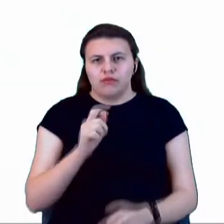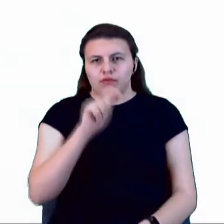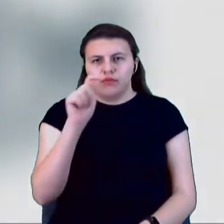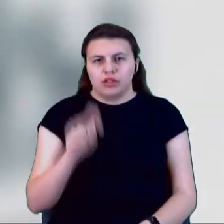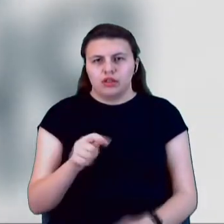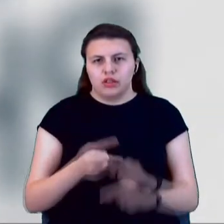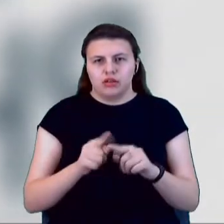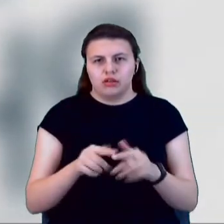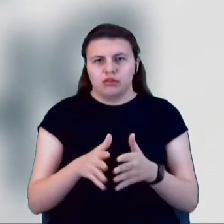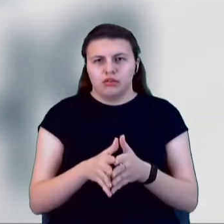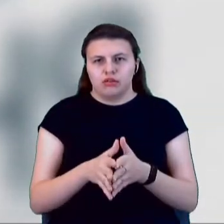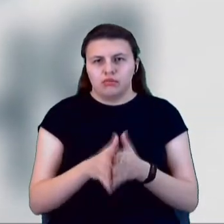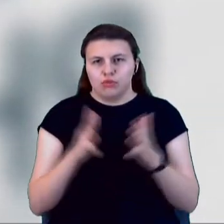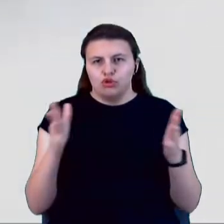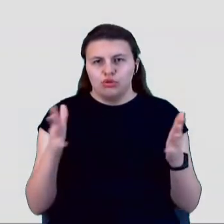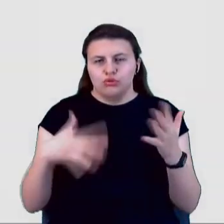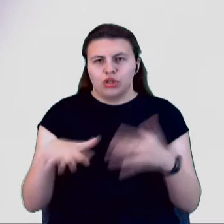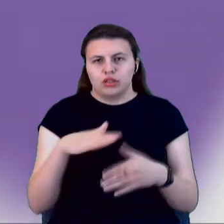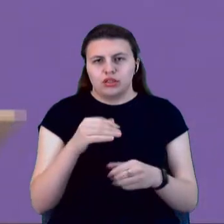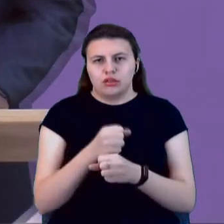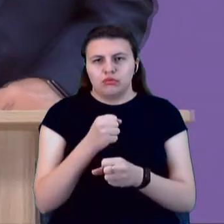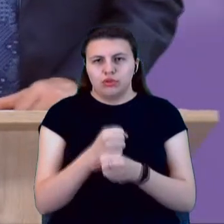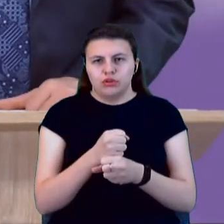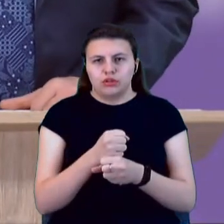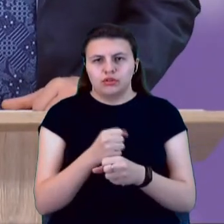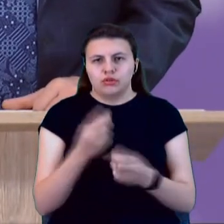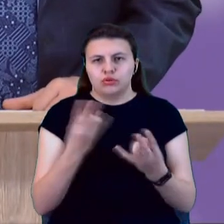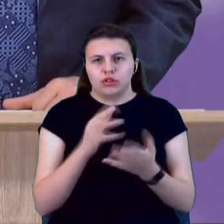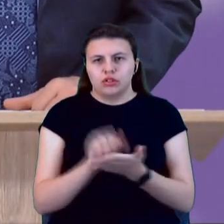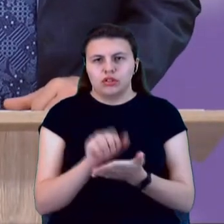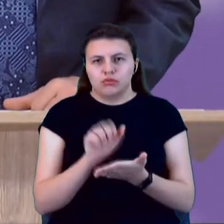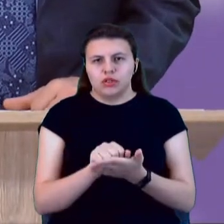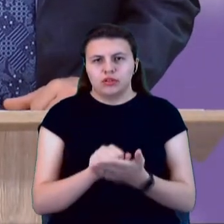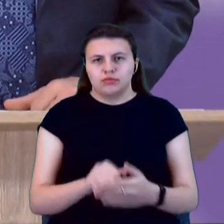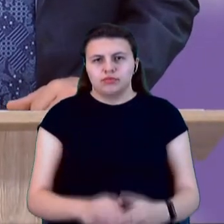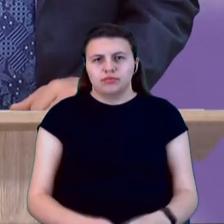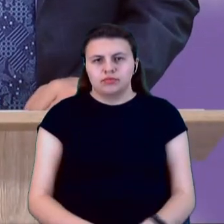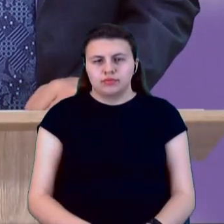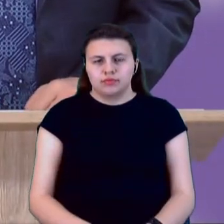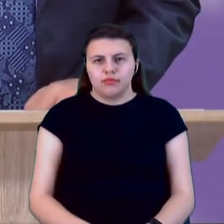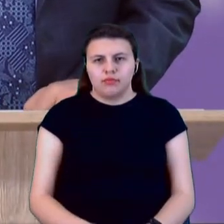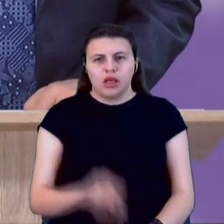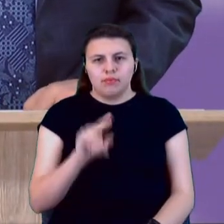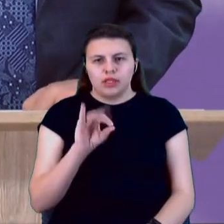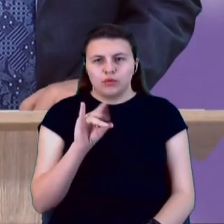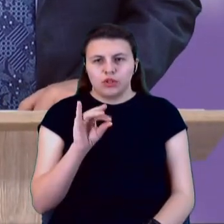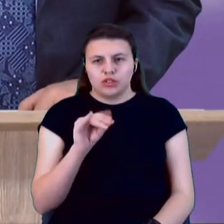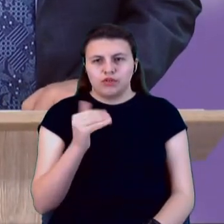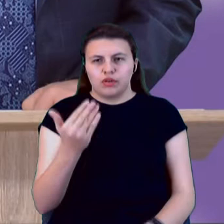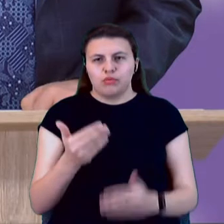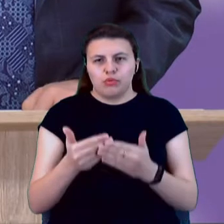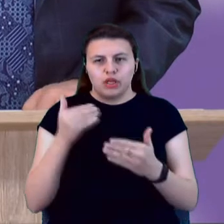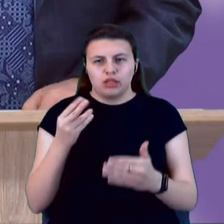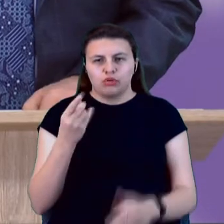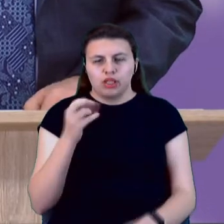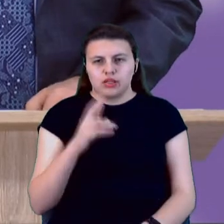большой участок работы, которым надо заниматься, безусловно. Пане Олеже, ви попередню каденцію були депутатом.